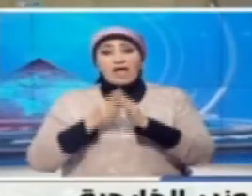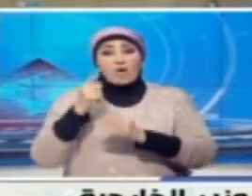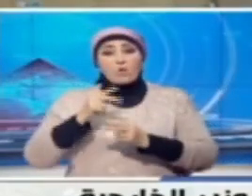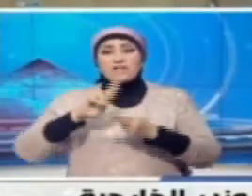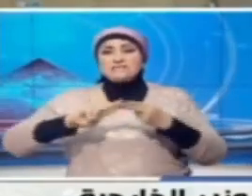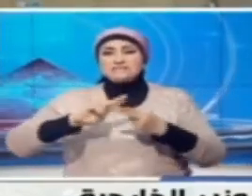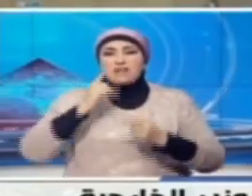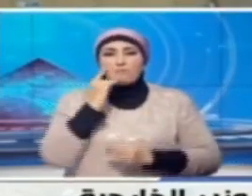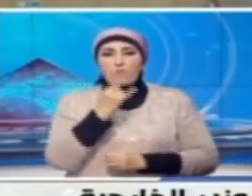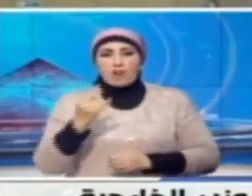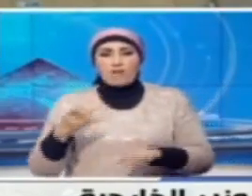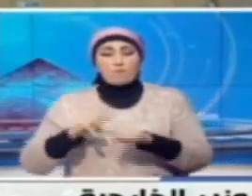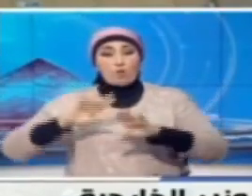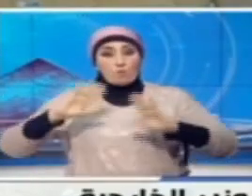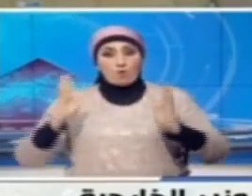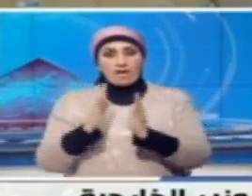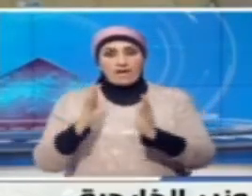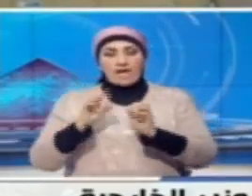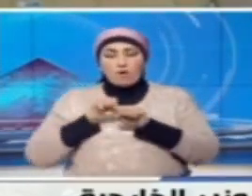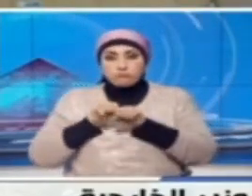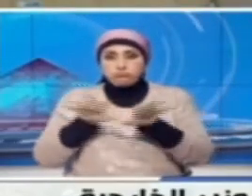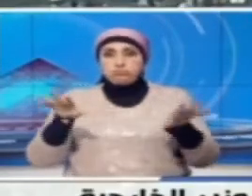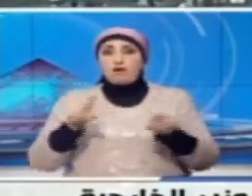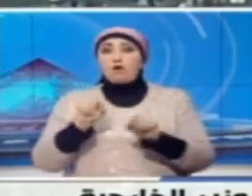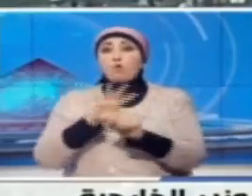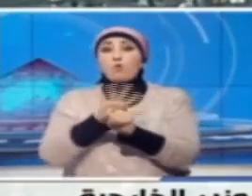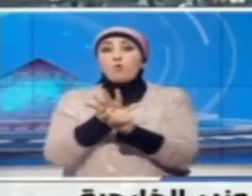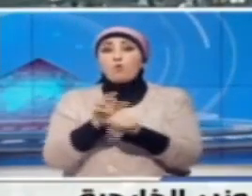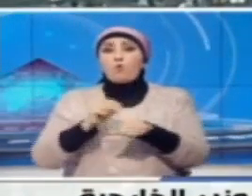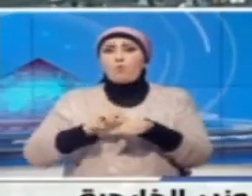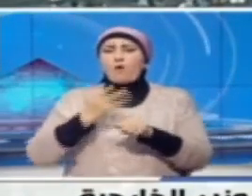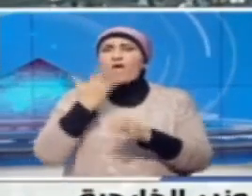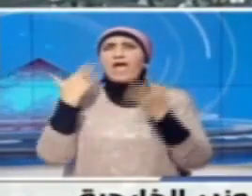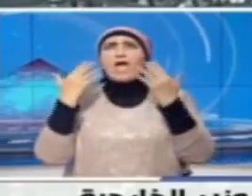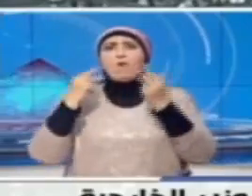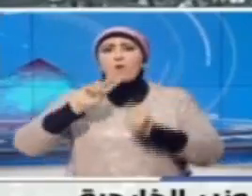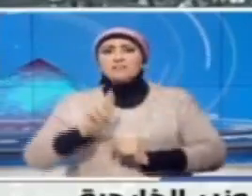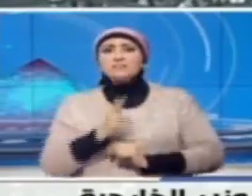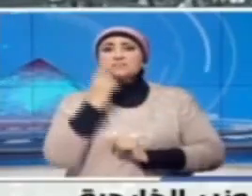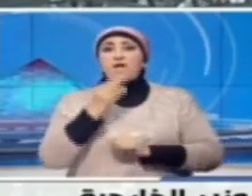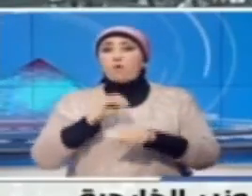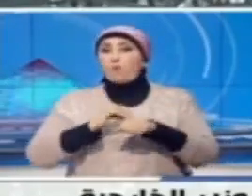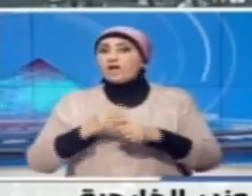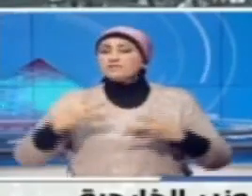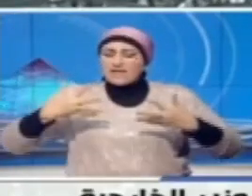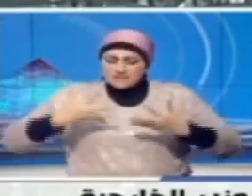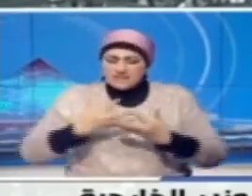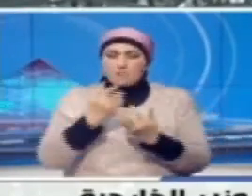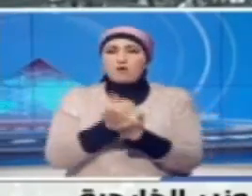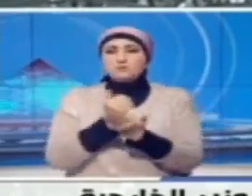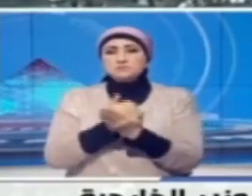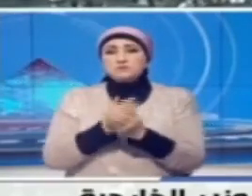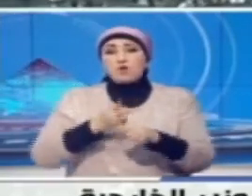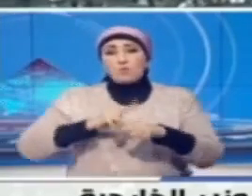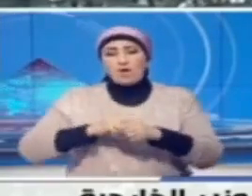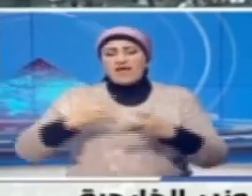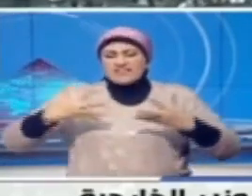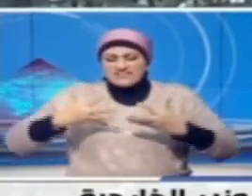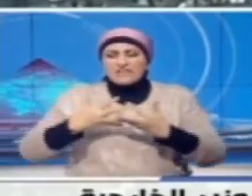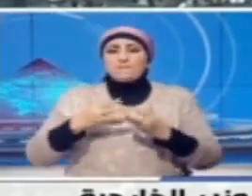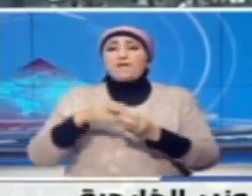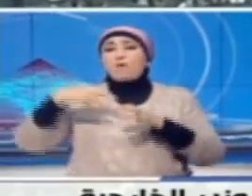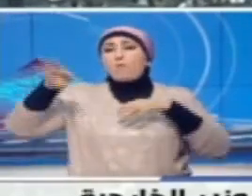والأمن ومواجهة تداعيات جائحة كورونا وظاهرة التغير المناخي، فضلا عن التكامل الاقتصادي والاندماج